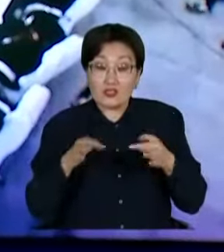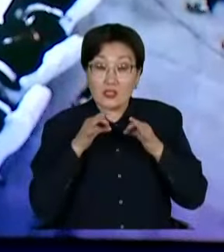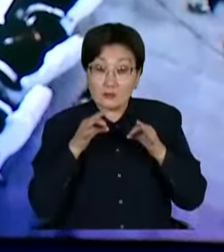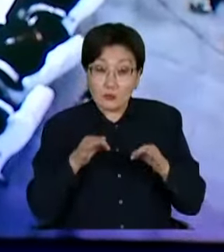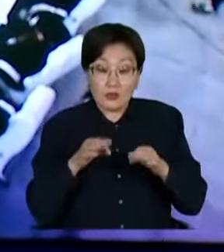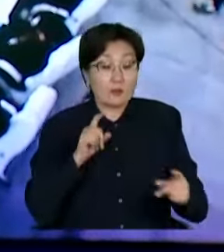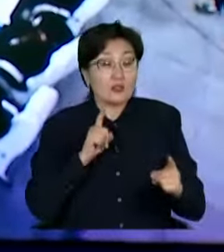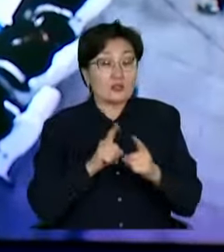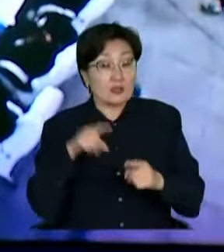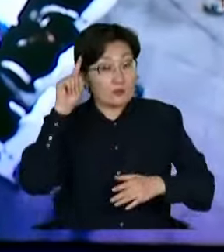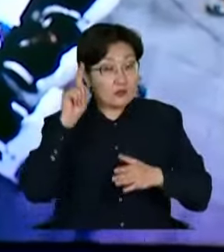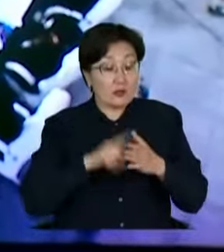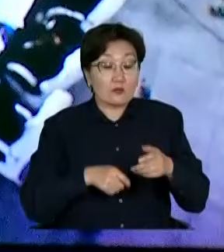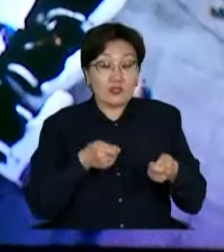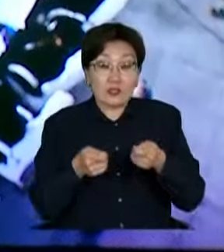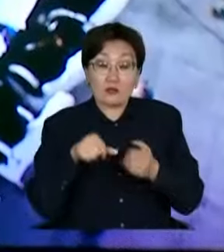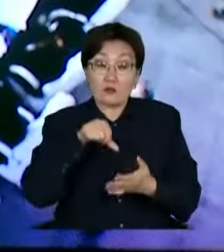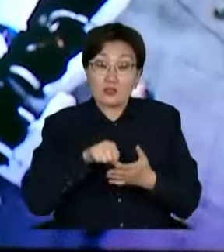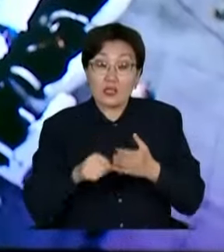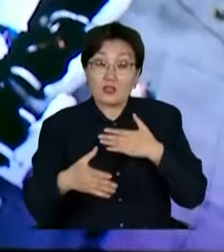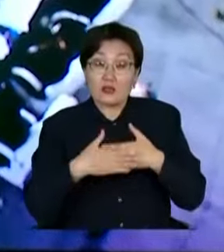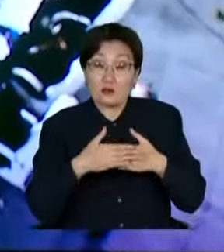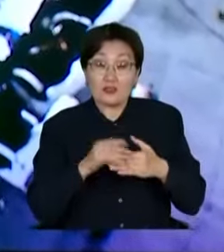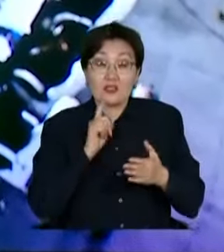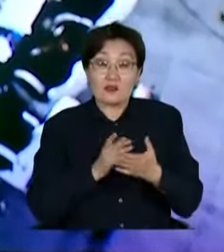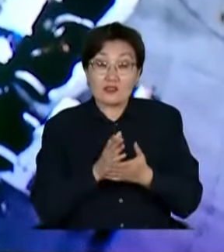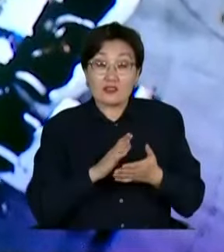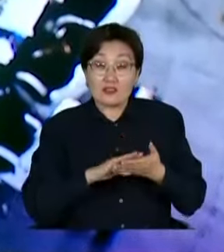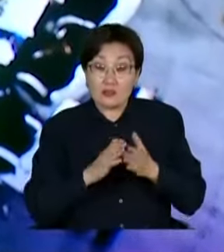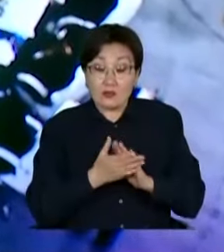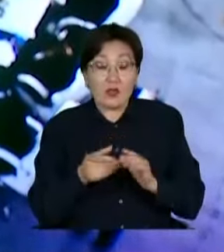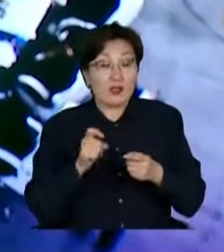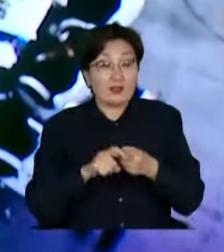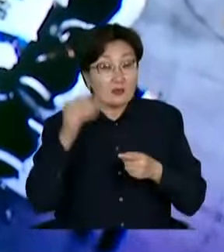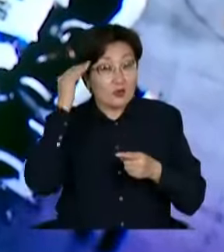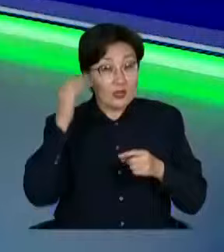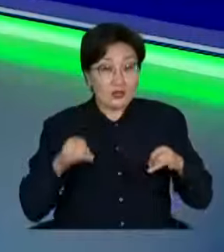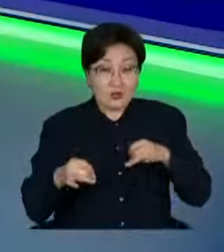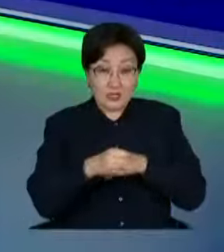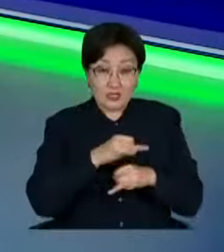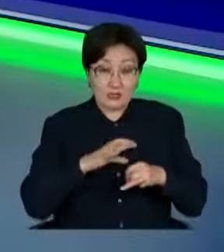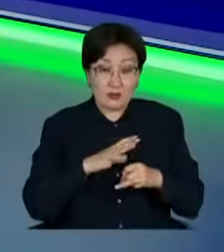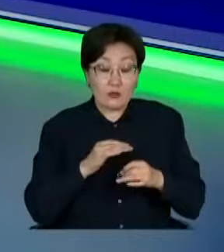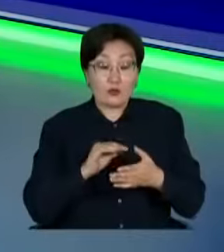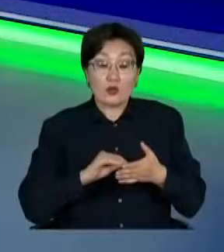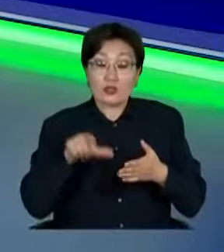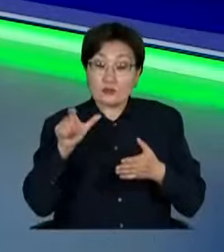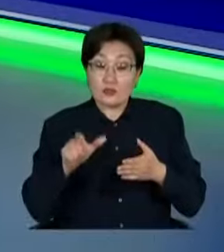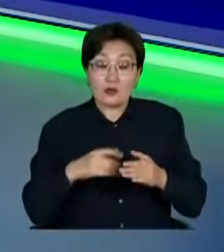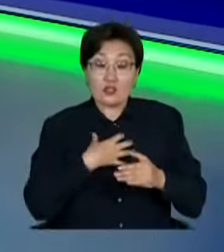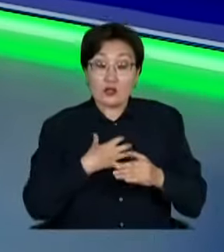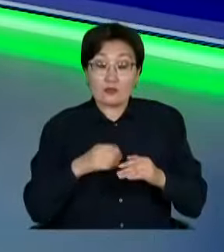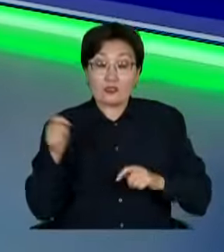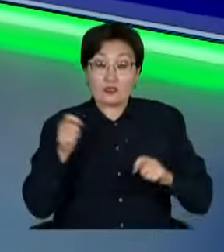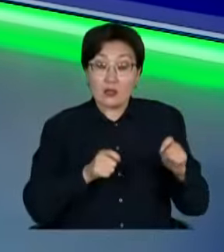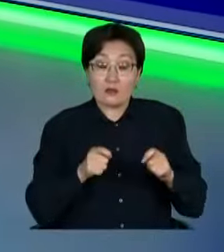Бұл басқосуға дін өкілдері қатысып, жаһандағы тұрақсыздыққа қатысты ойларын ортаға салды. Өмір Серікбекұлы маңызды